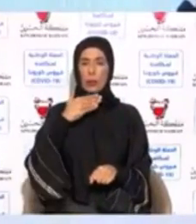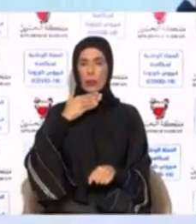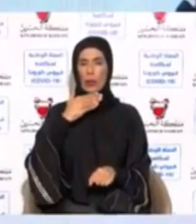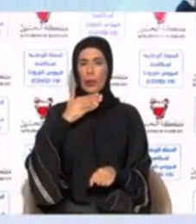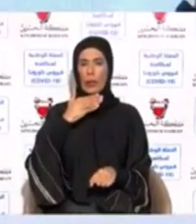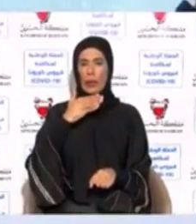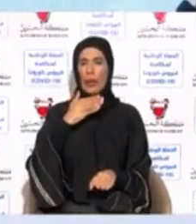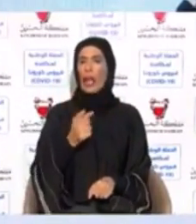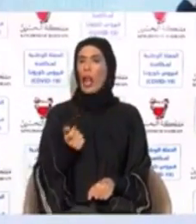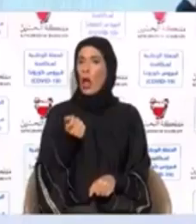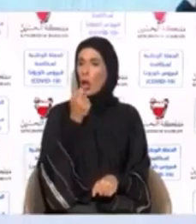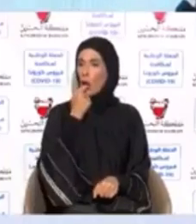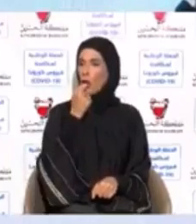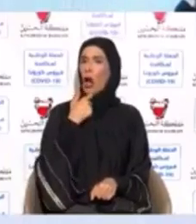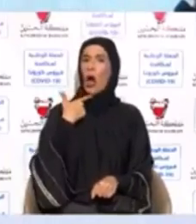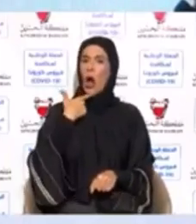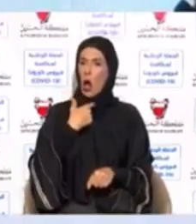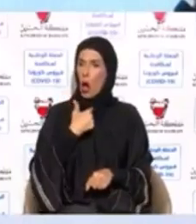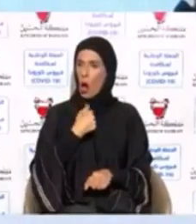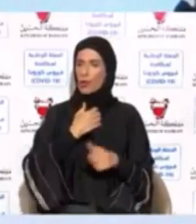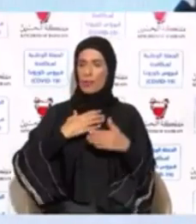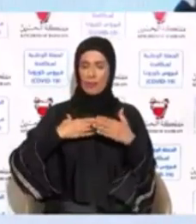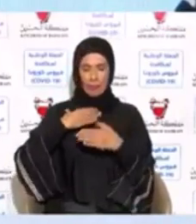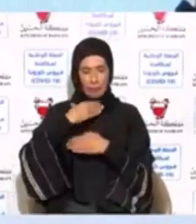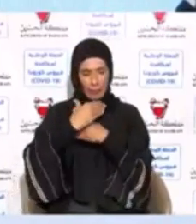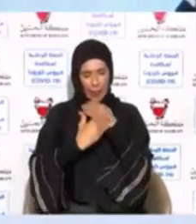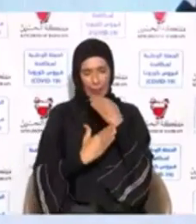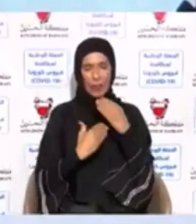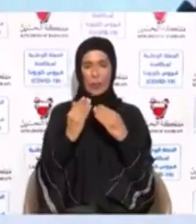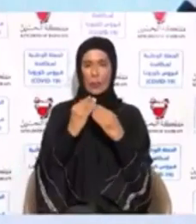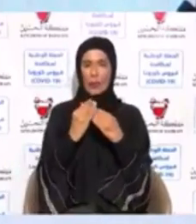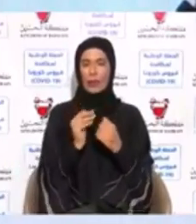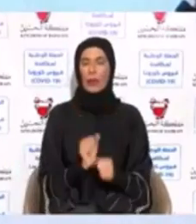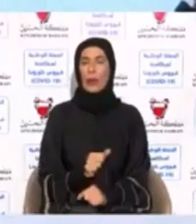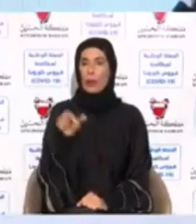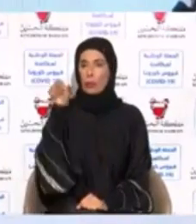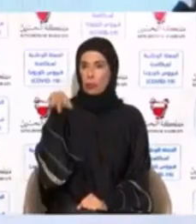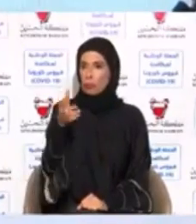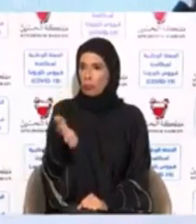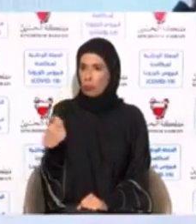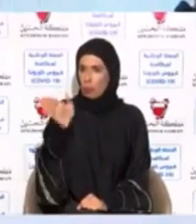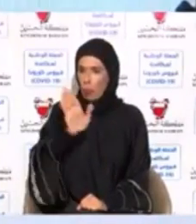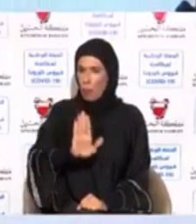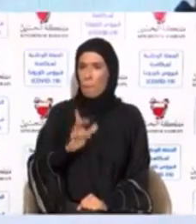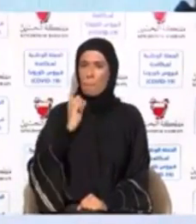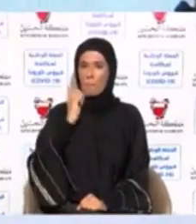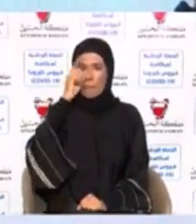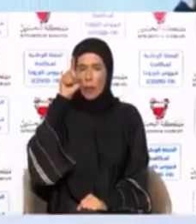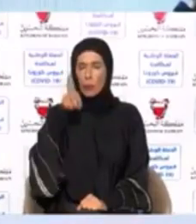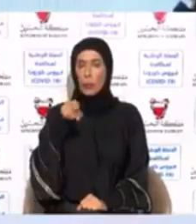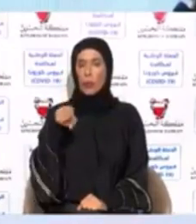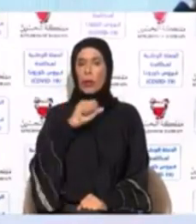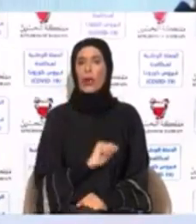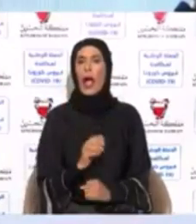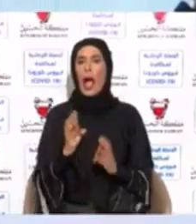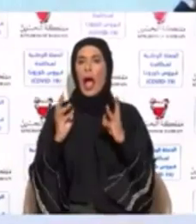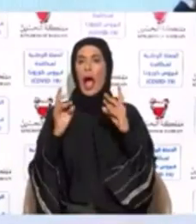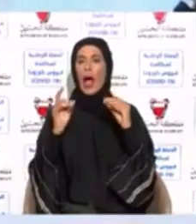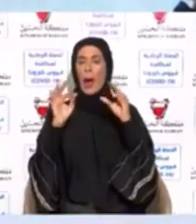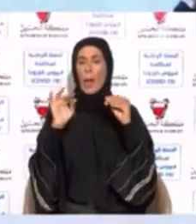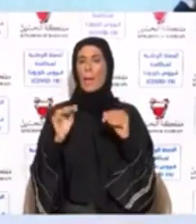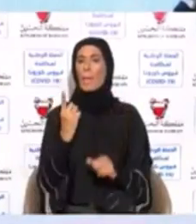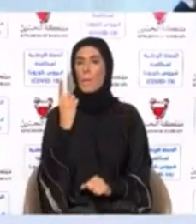لهم العلاج والعناية اللازمة حتى نمنع المضاعفات والوفيات. فإلى لغاية اليوم وصل عدد الفحوصات